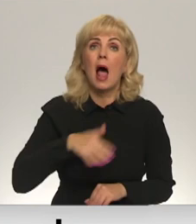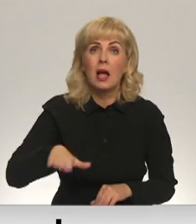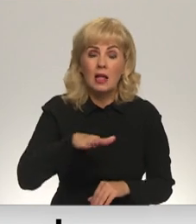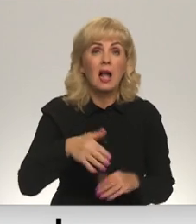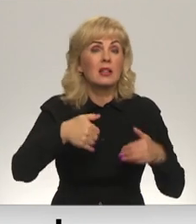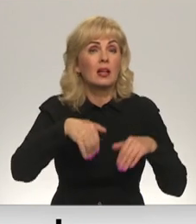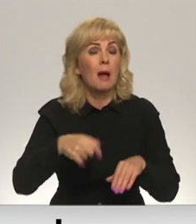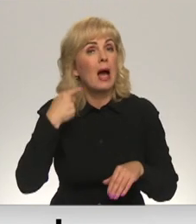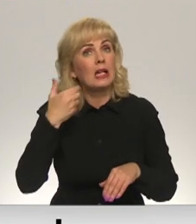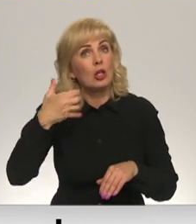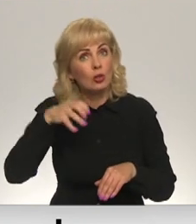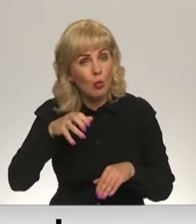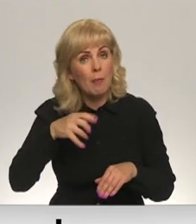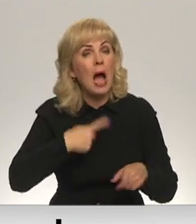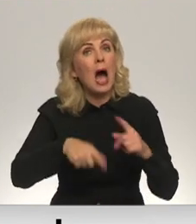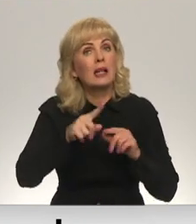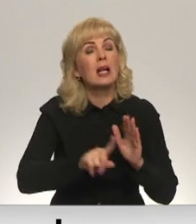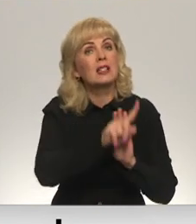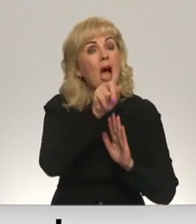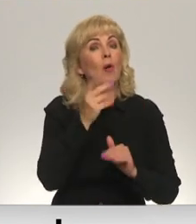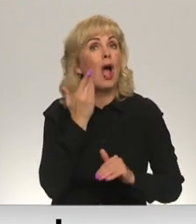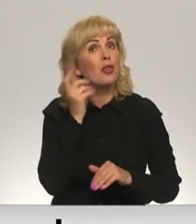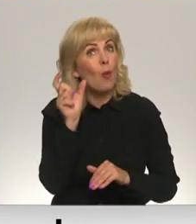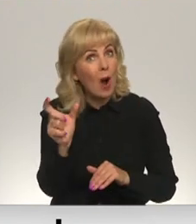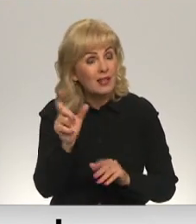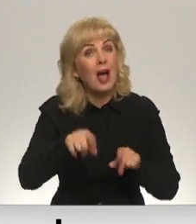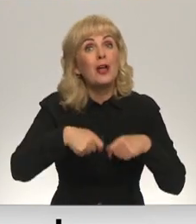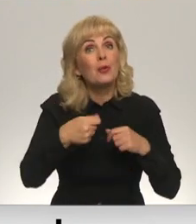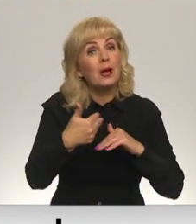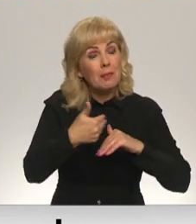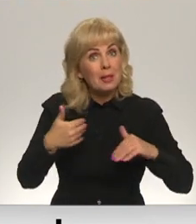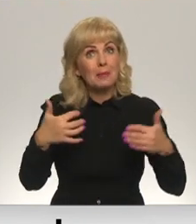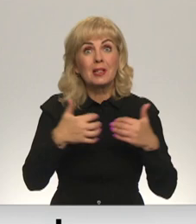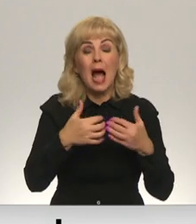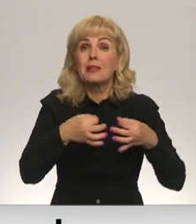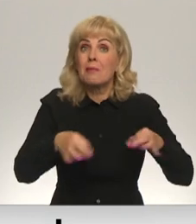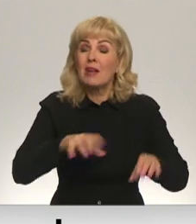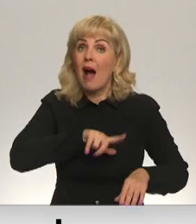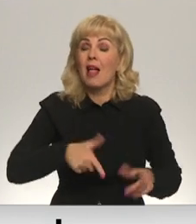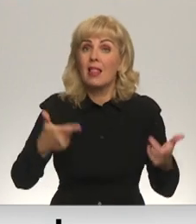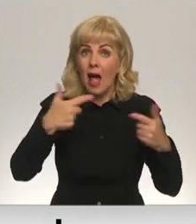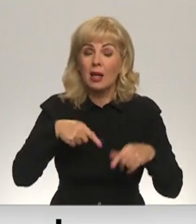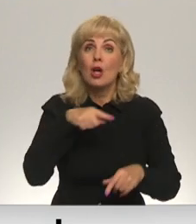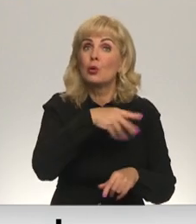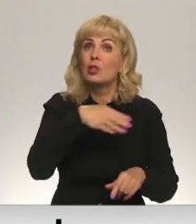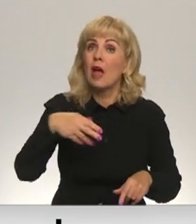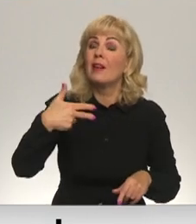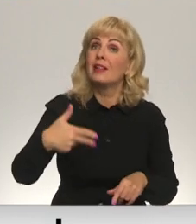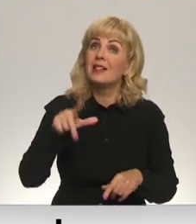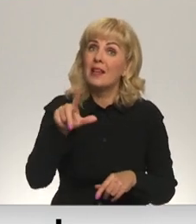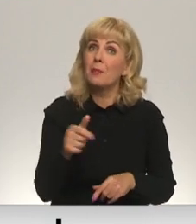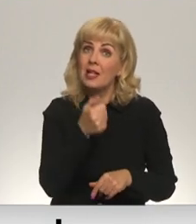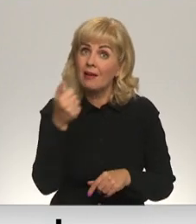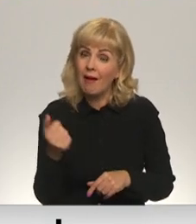doma. Tā ir atgriešanās pie sākotnējā nosaukuma, kas bija dots pirmskara brīvās Latvijas laikā 1937.